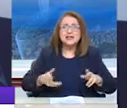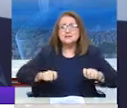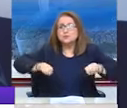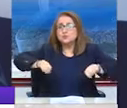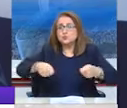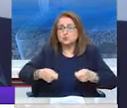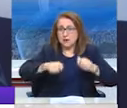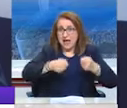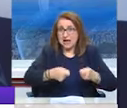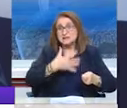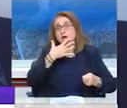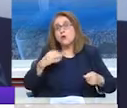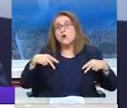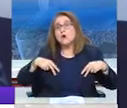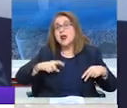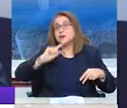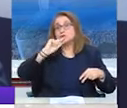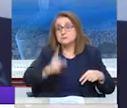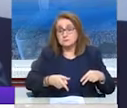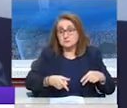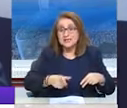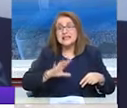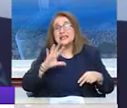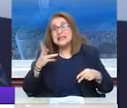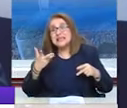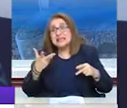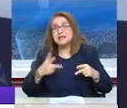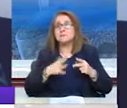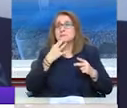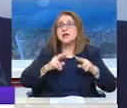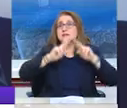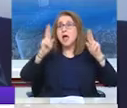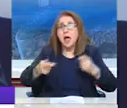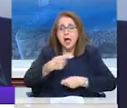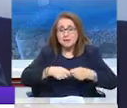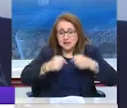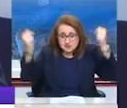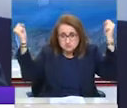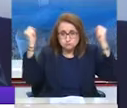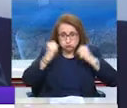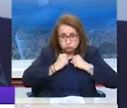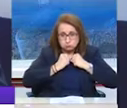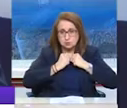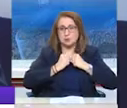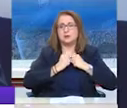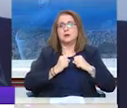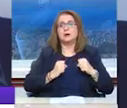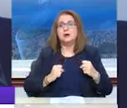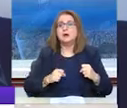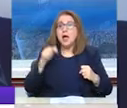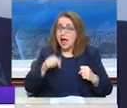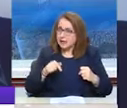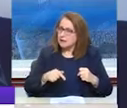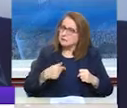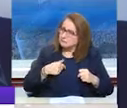λειτουργία τους με διοικητική εντολή ή ανήκουν στις πληττόμενες από την κρίση επιχειρήσεις βάσει του ΚΑΔ, θα δοθεί